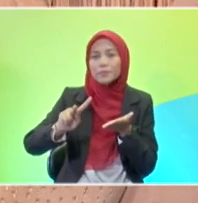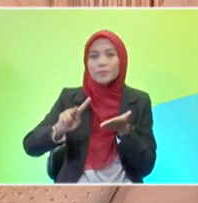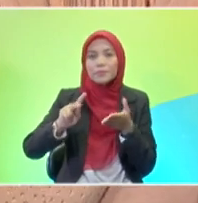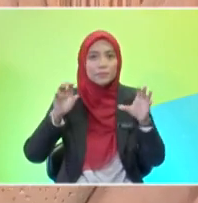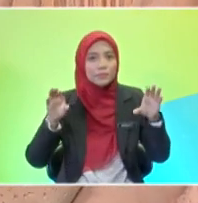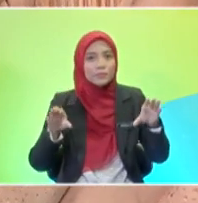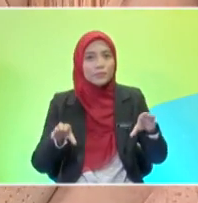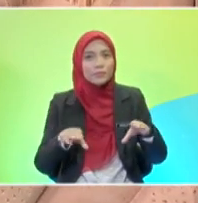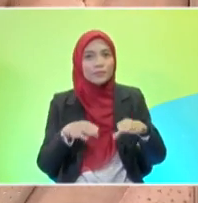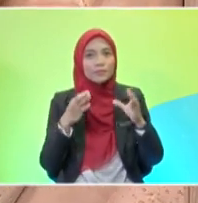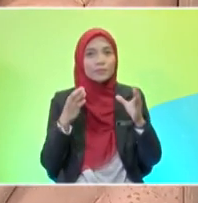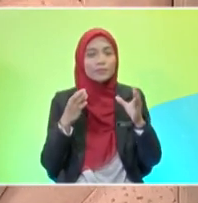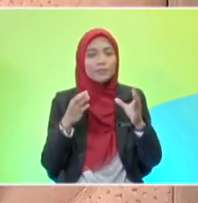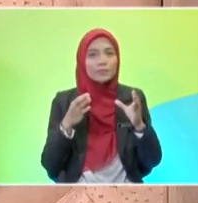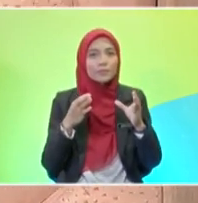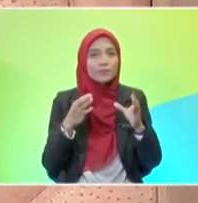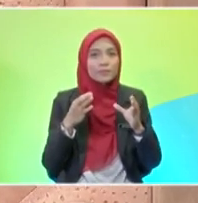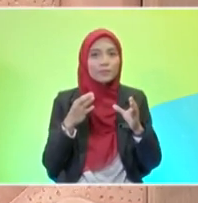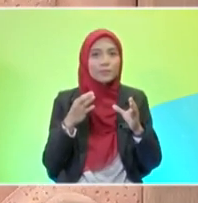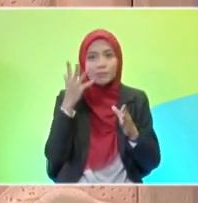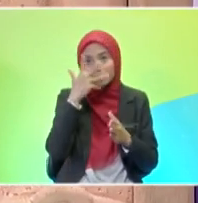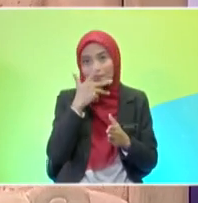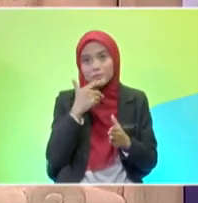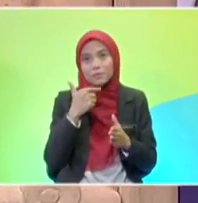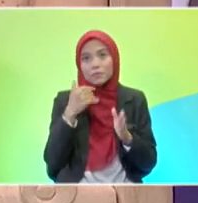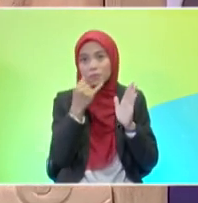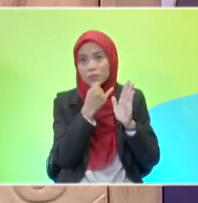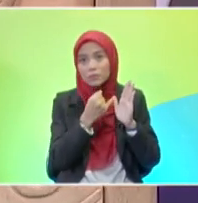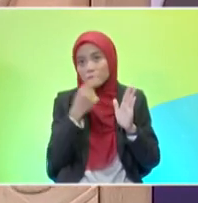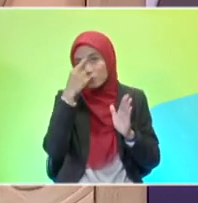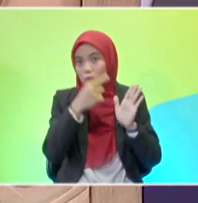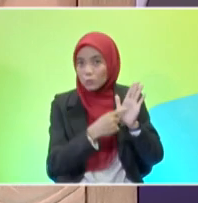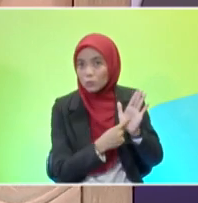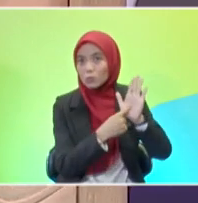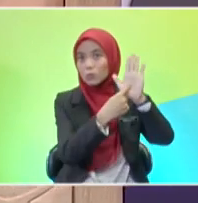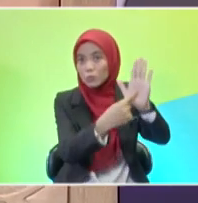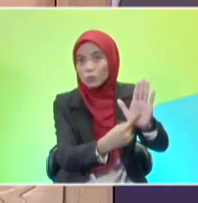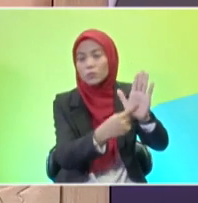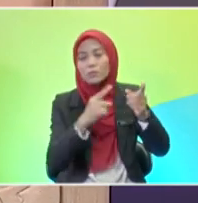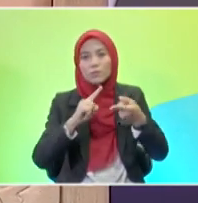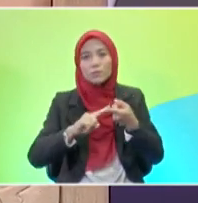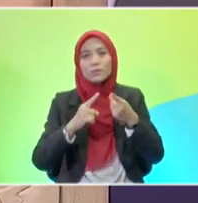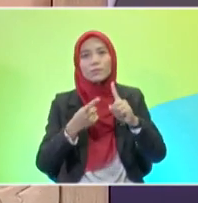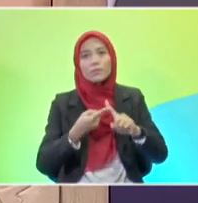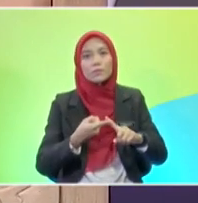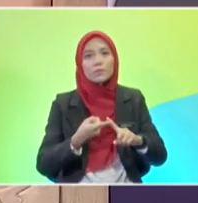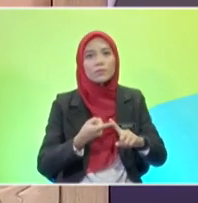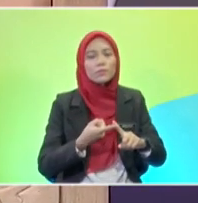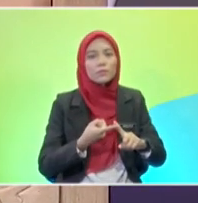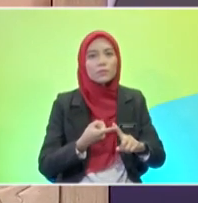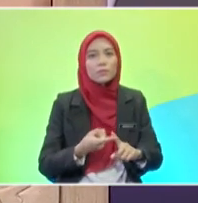buat Cantik lah kain untuk kita tunjukkan pada orang lain kita kan nama framing dia menggunakan mau